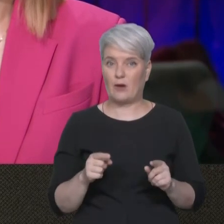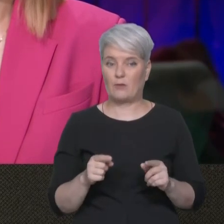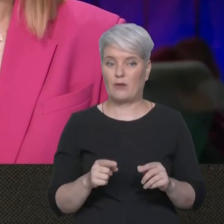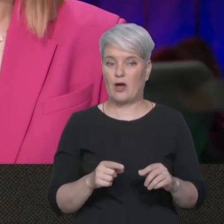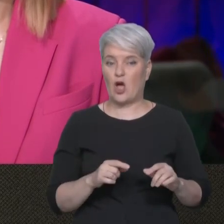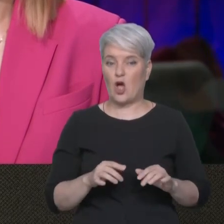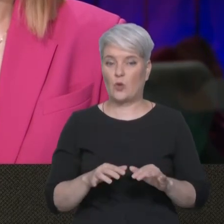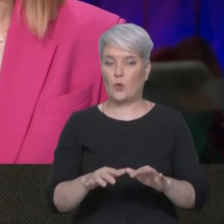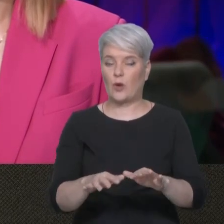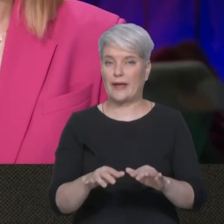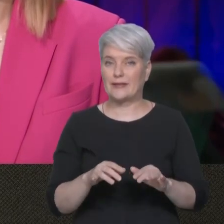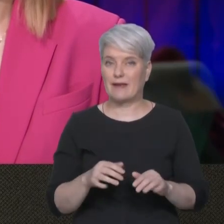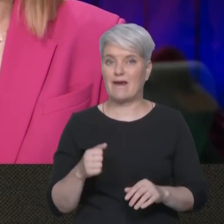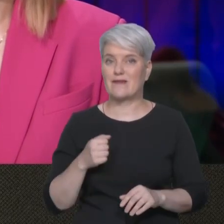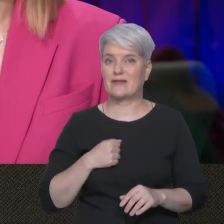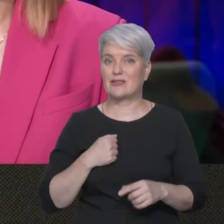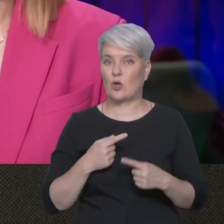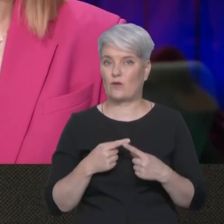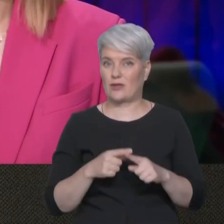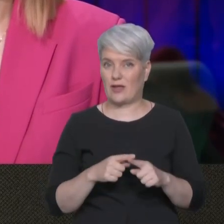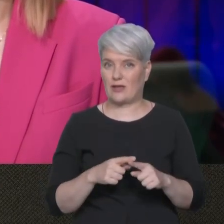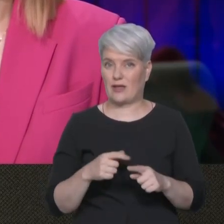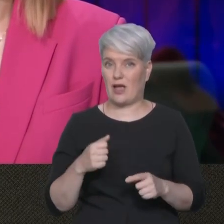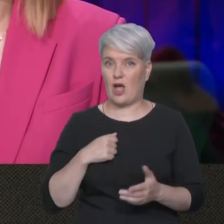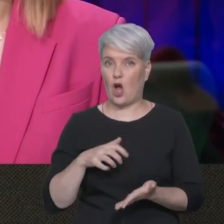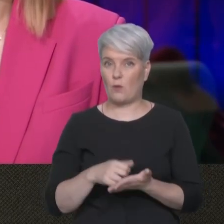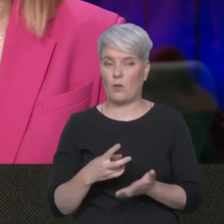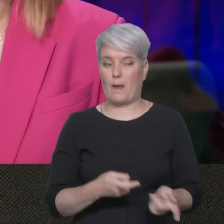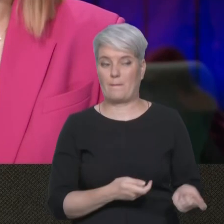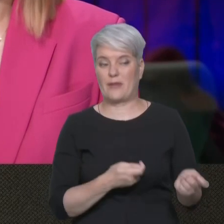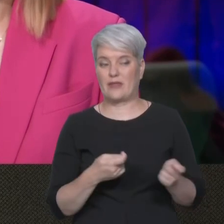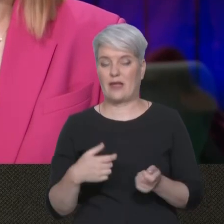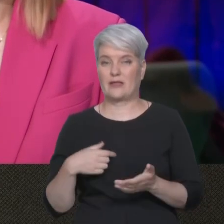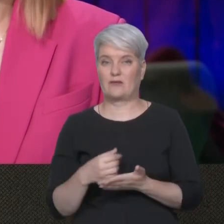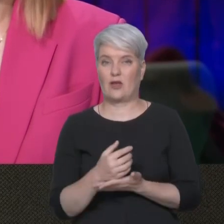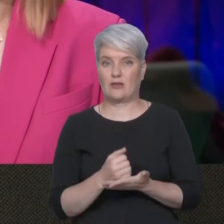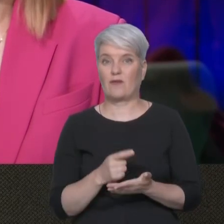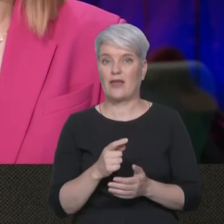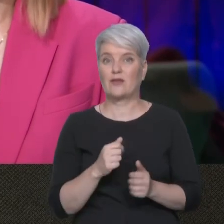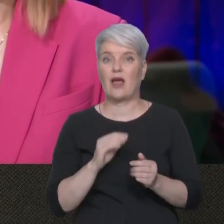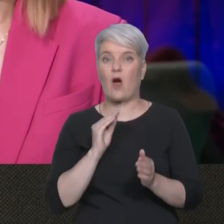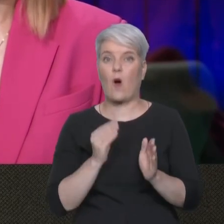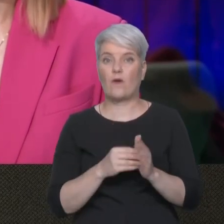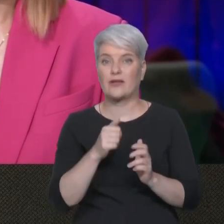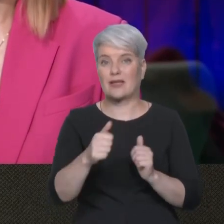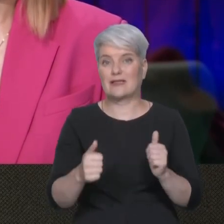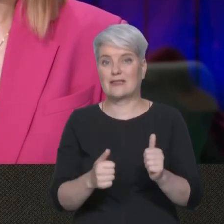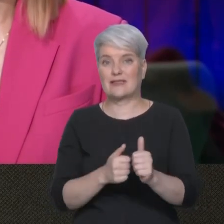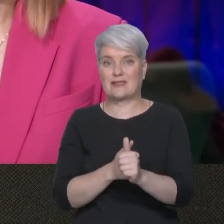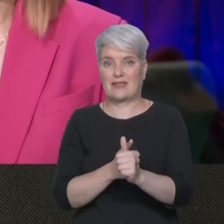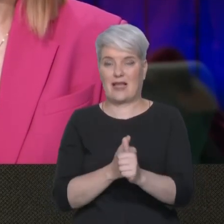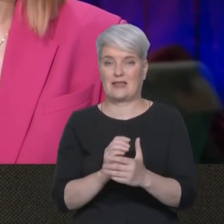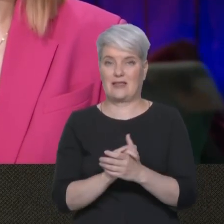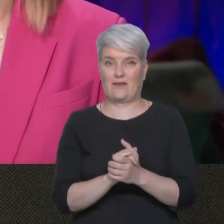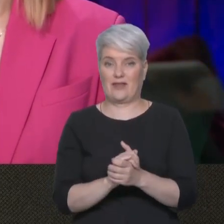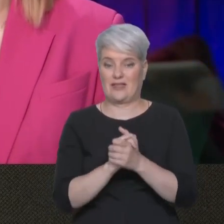техніки, бо окупантам треба якось підтягувати собі резерви, і вони ховаються за цивільними. Тобто цивільні автівки тих, хто